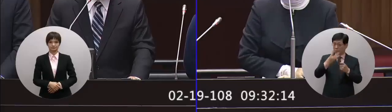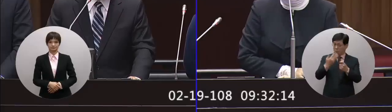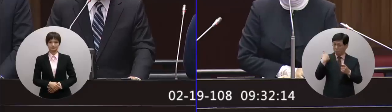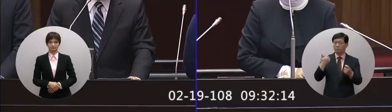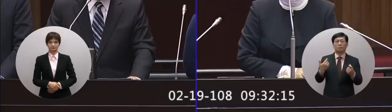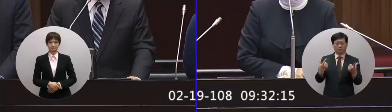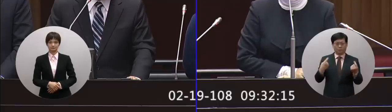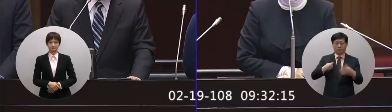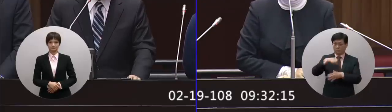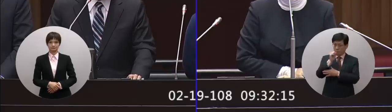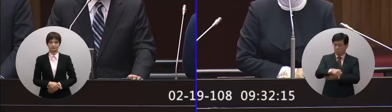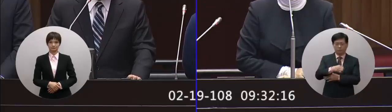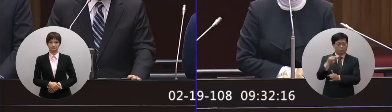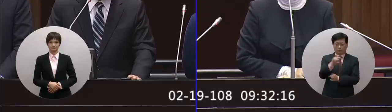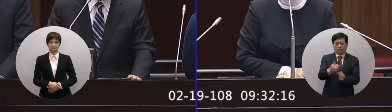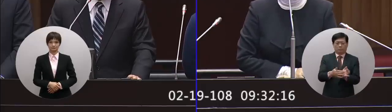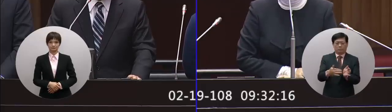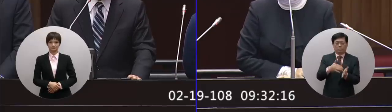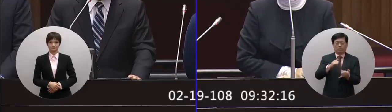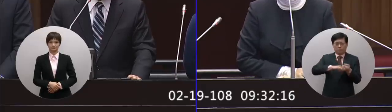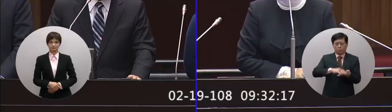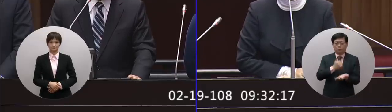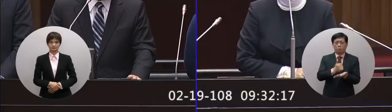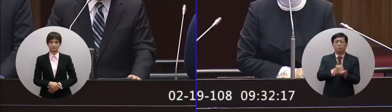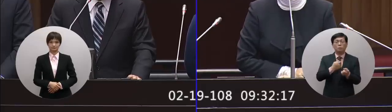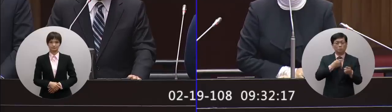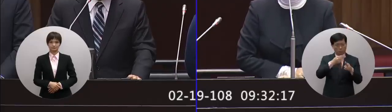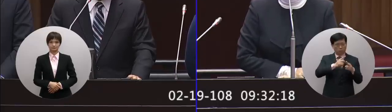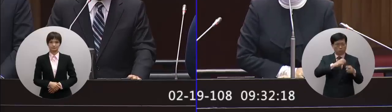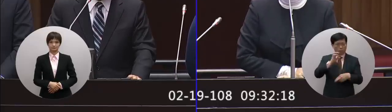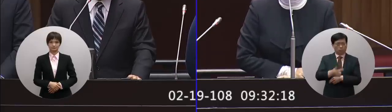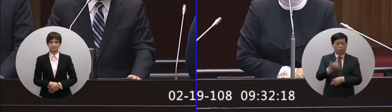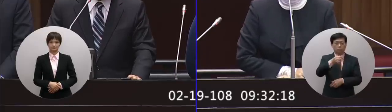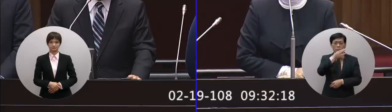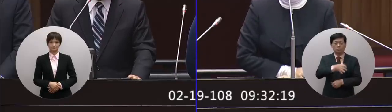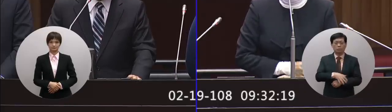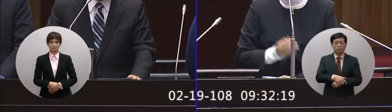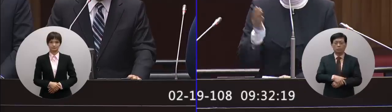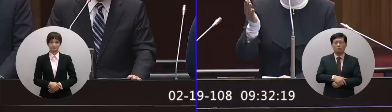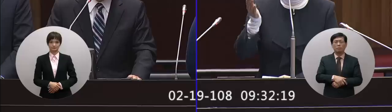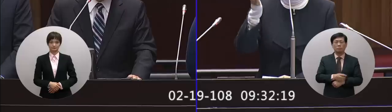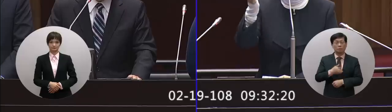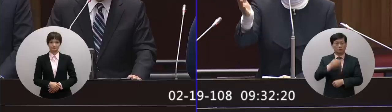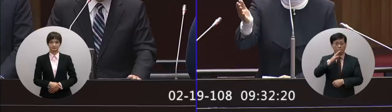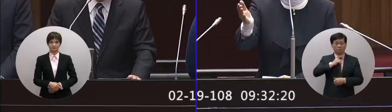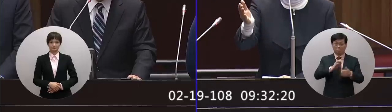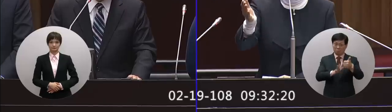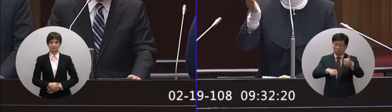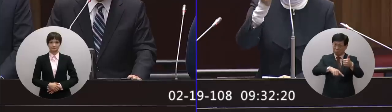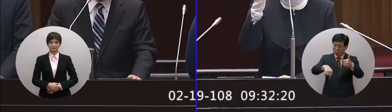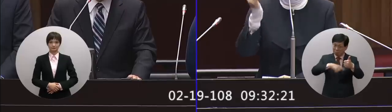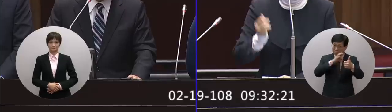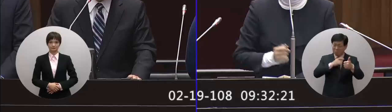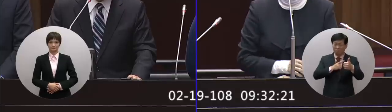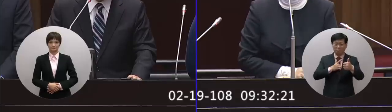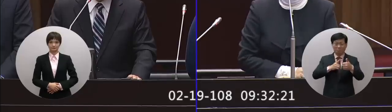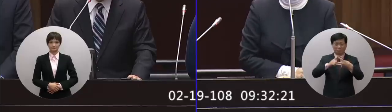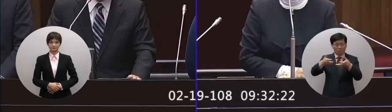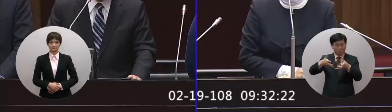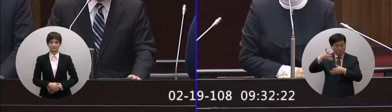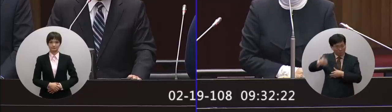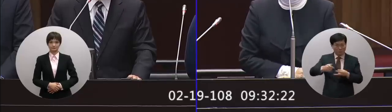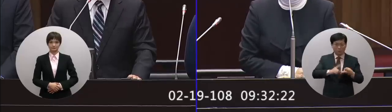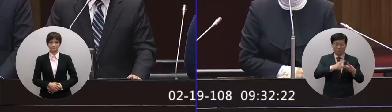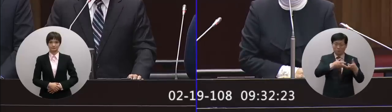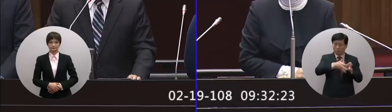13年前您答应的事情做到了，我也相信您的效率，所以 旁边的主委也好，几位部长也